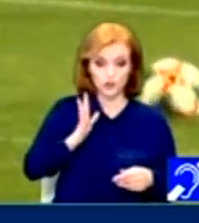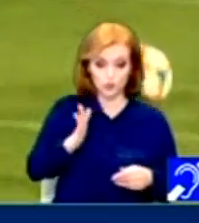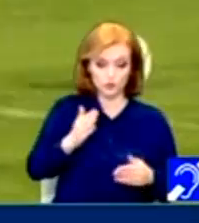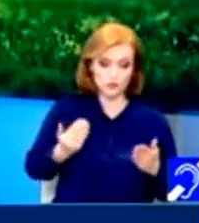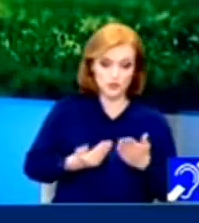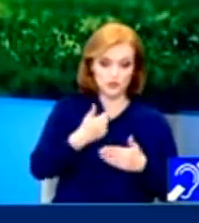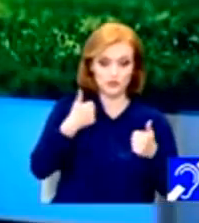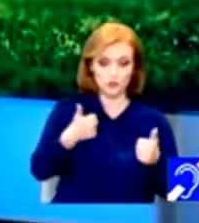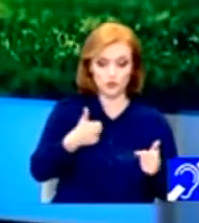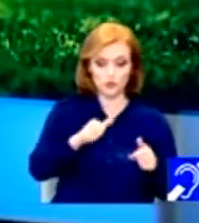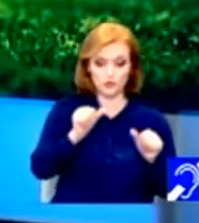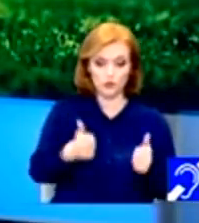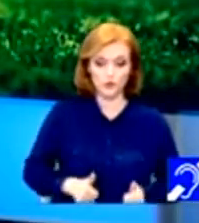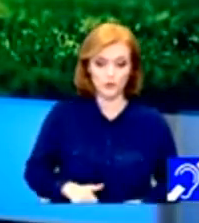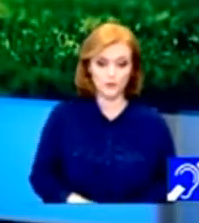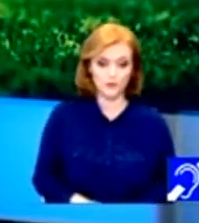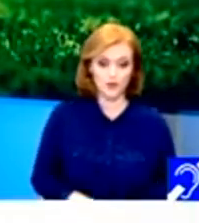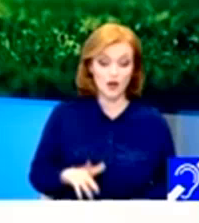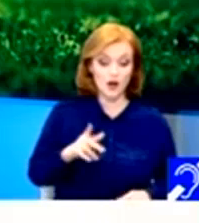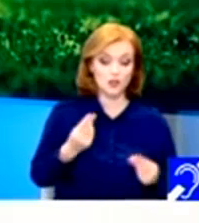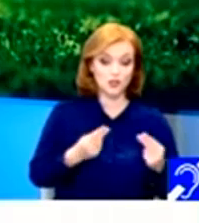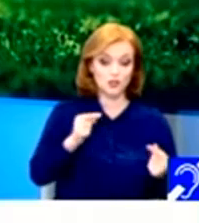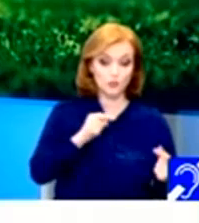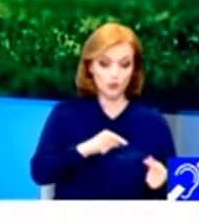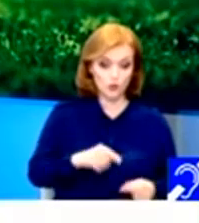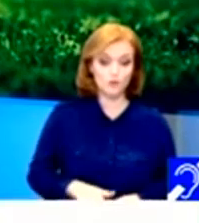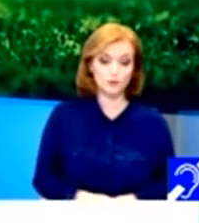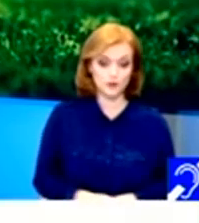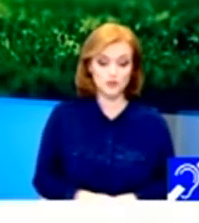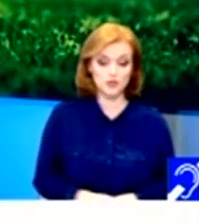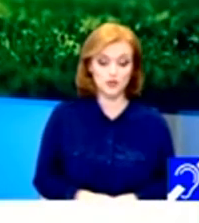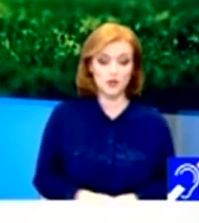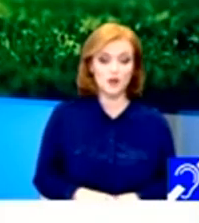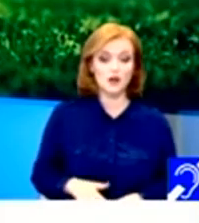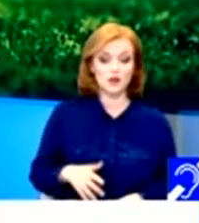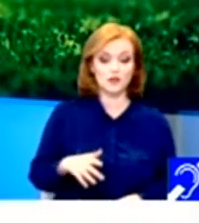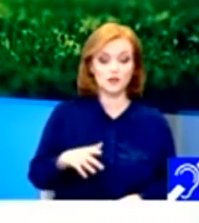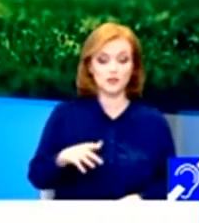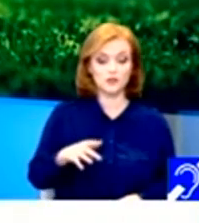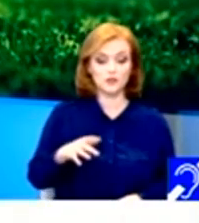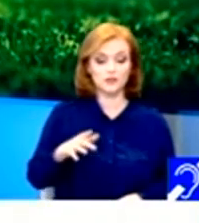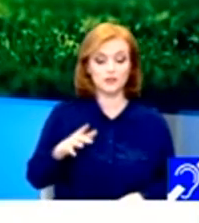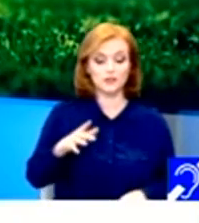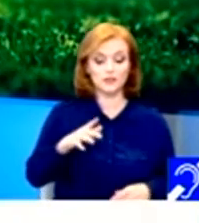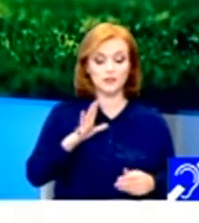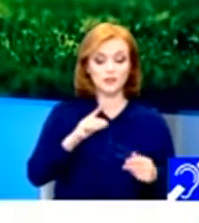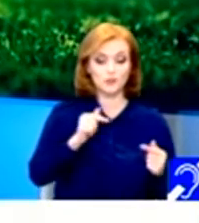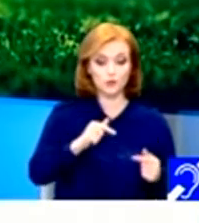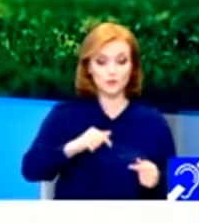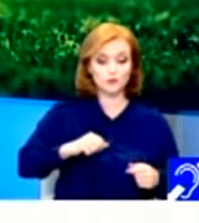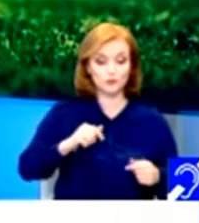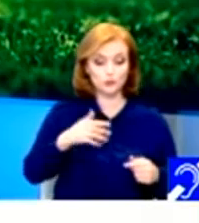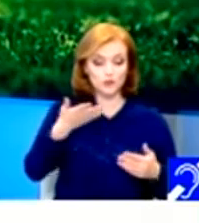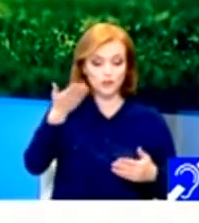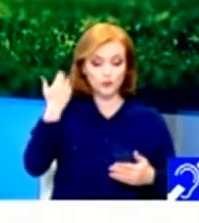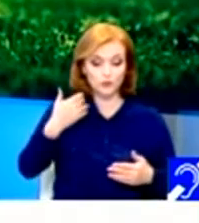națională. Deși joacă împotriva campioanei mondiale la sub 20 de ani, tricolorii mici vor să repare startul slab din preliminariile